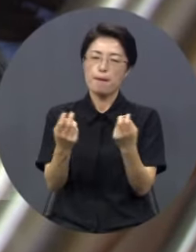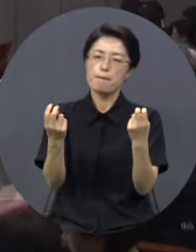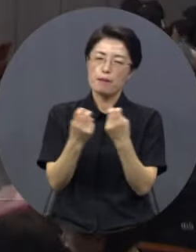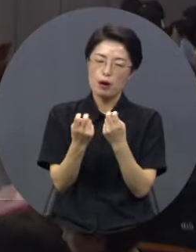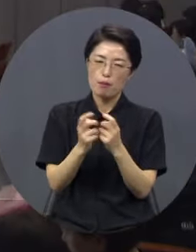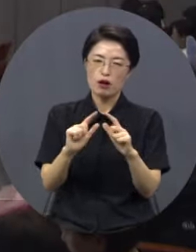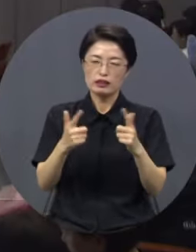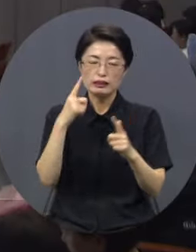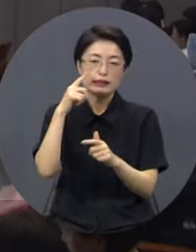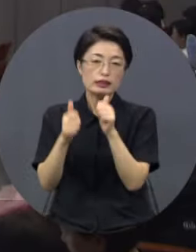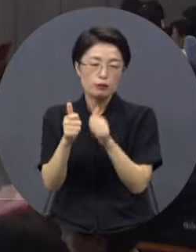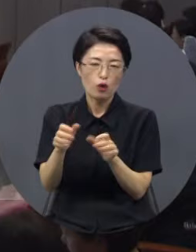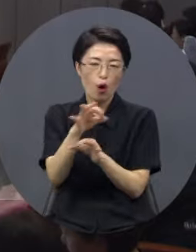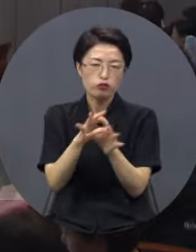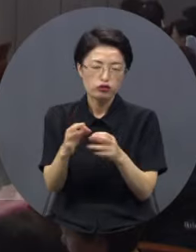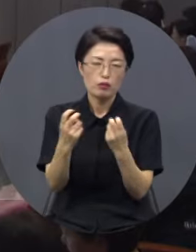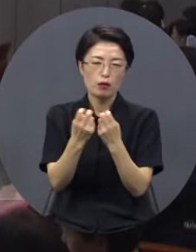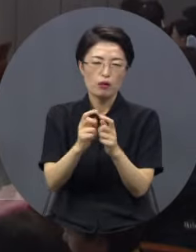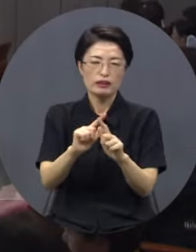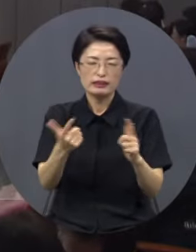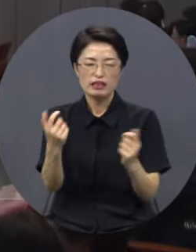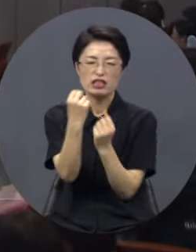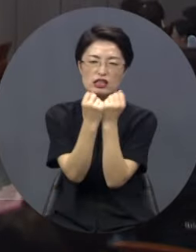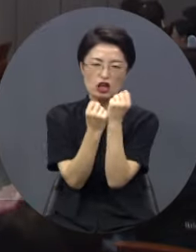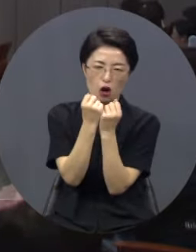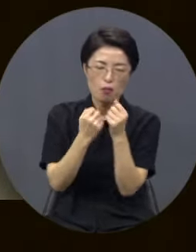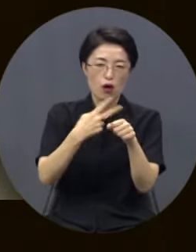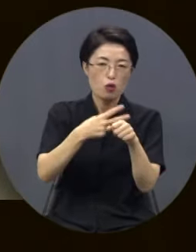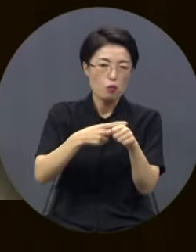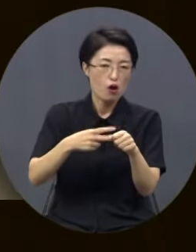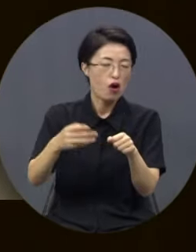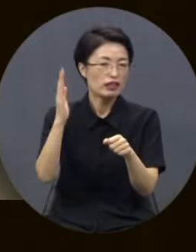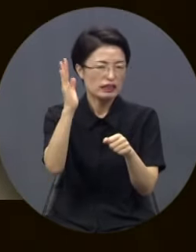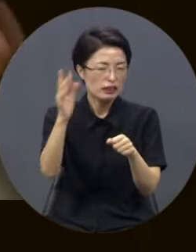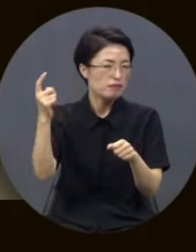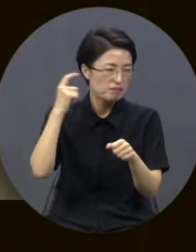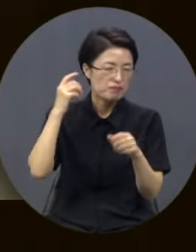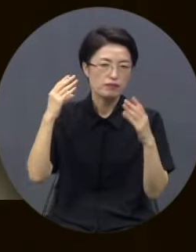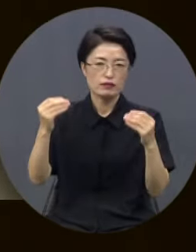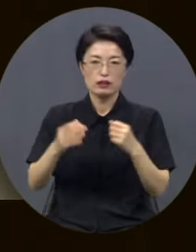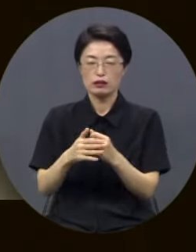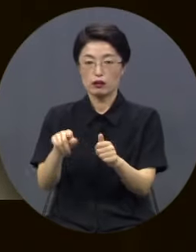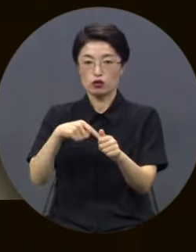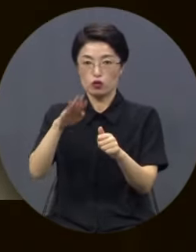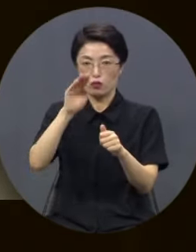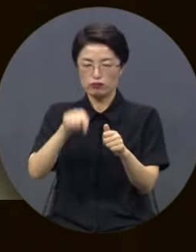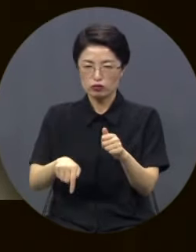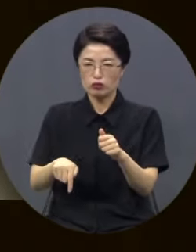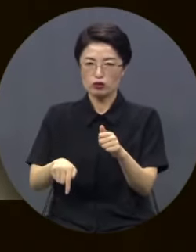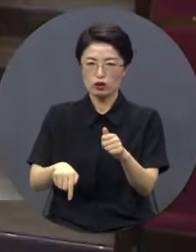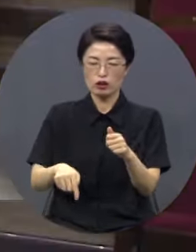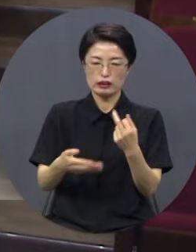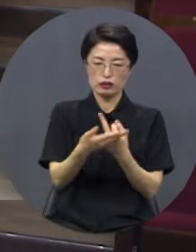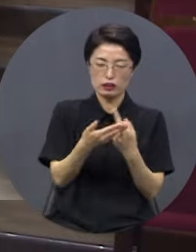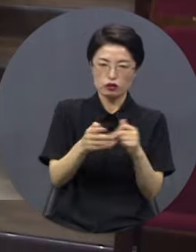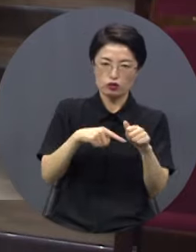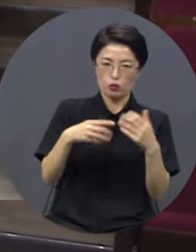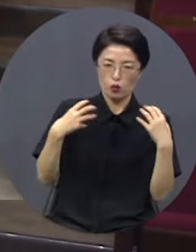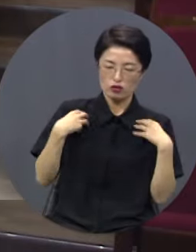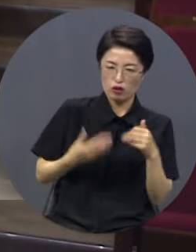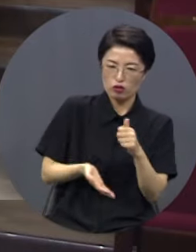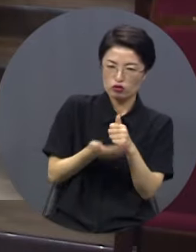사항을 설명하고 현장 교원들의 의견을 들었습니다 교육부는 제주도 교육청에 추천을 받아